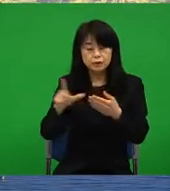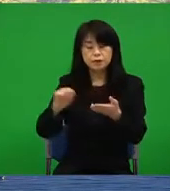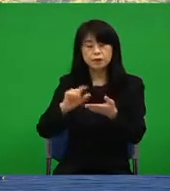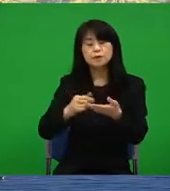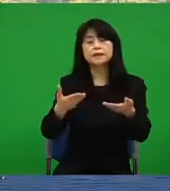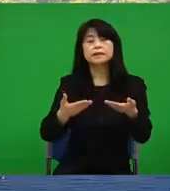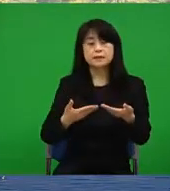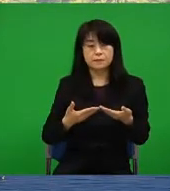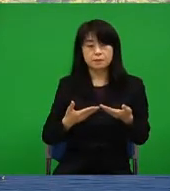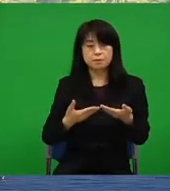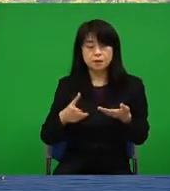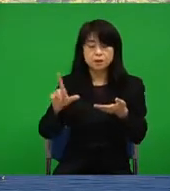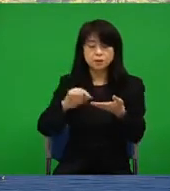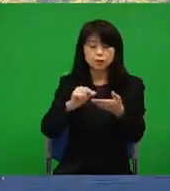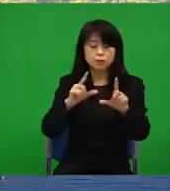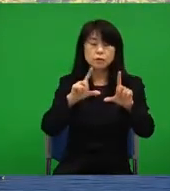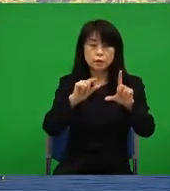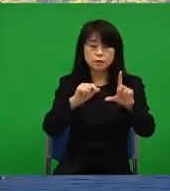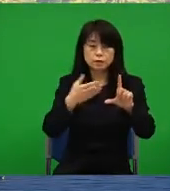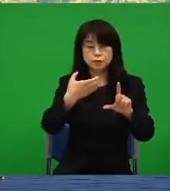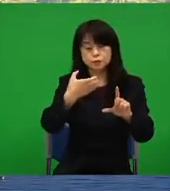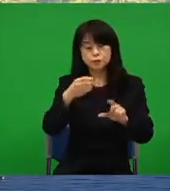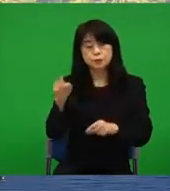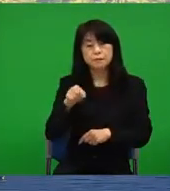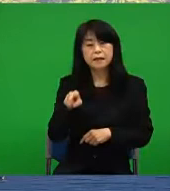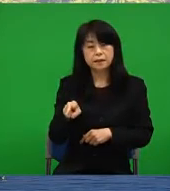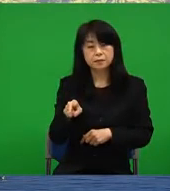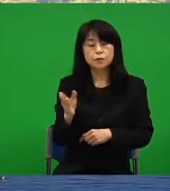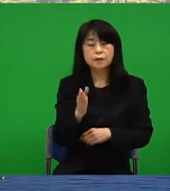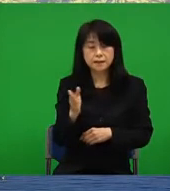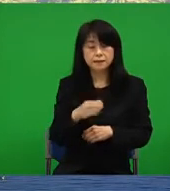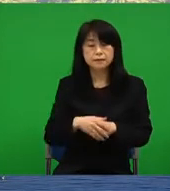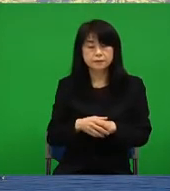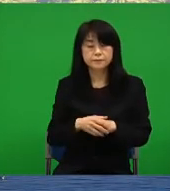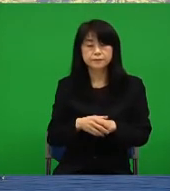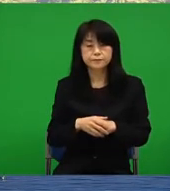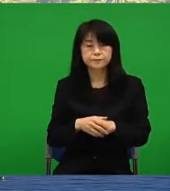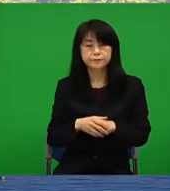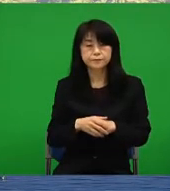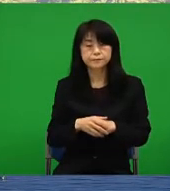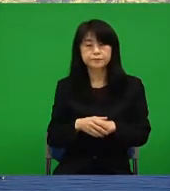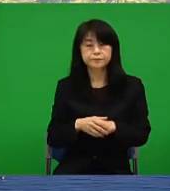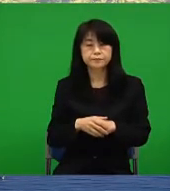、その利用率が9割近くになっておりまして、大変